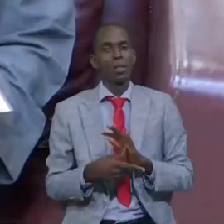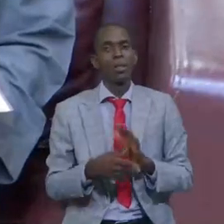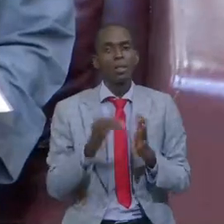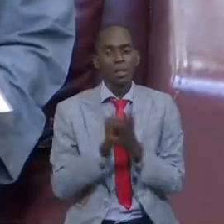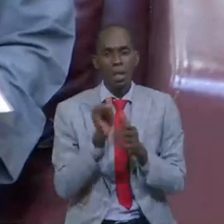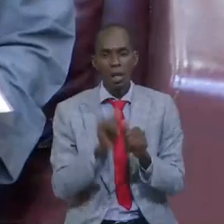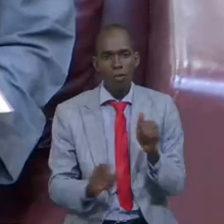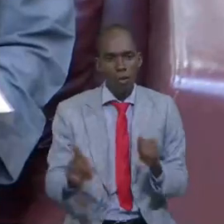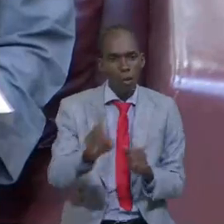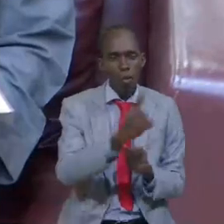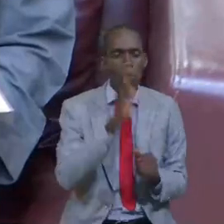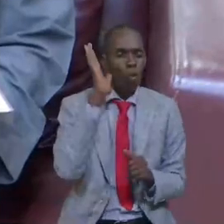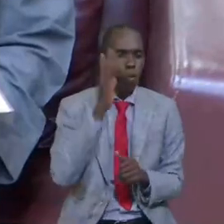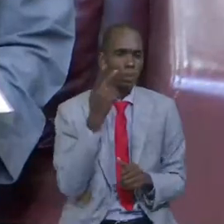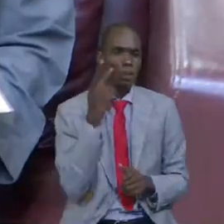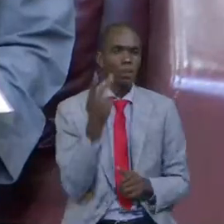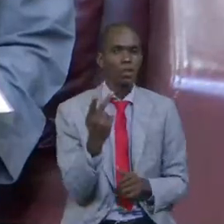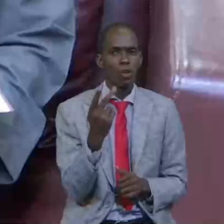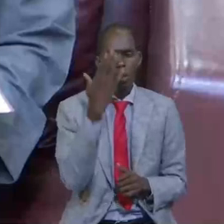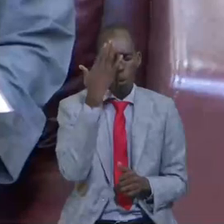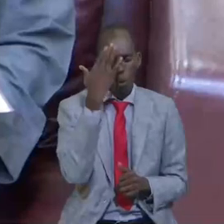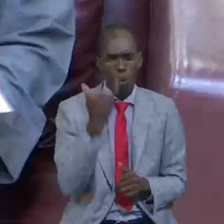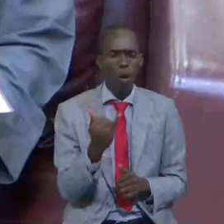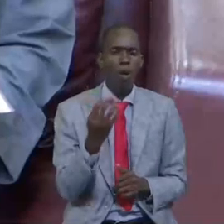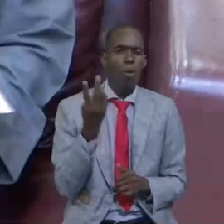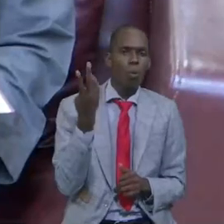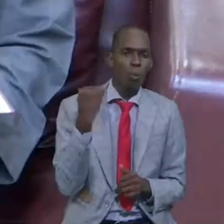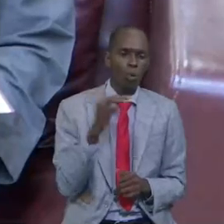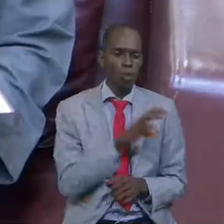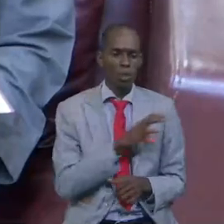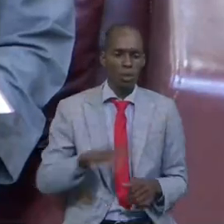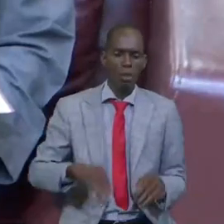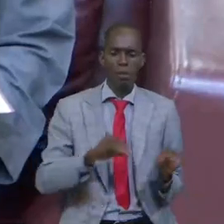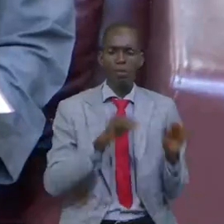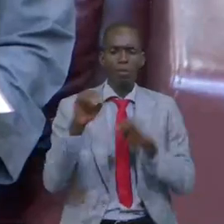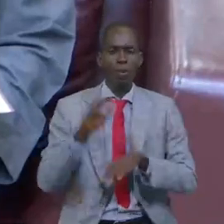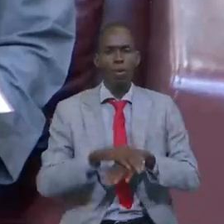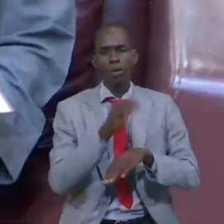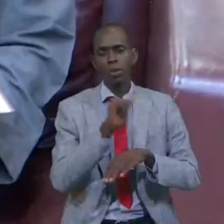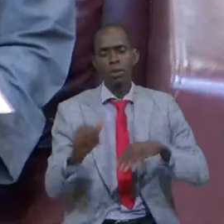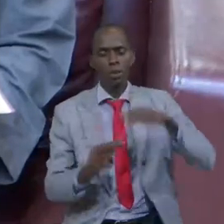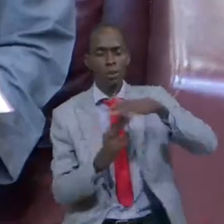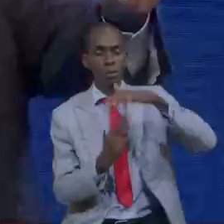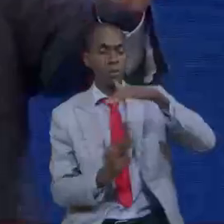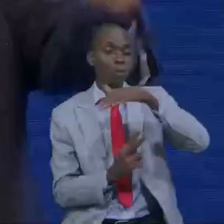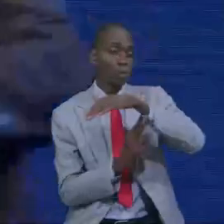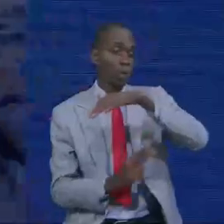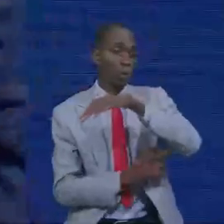voit pourquoi a-t-il été placé sur une perche. Ils étaient des millions de